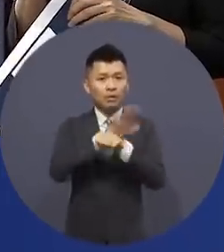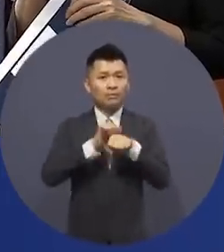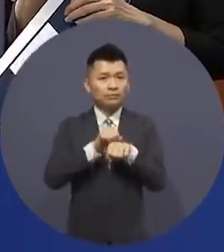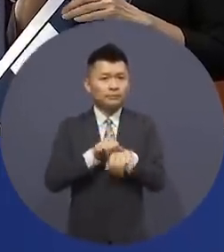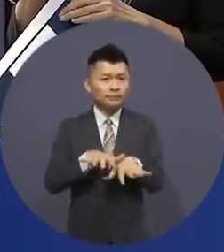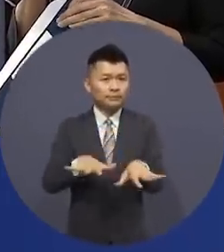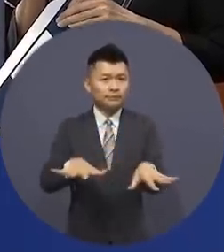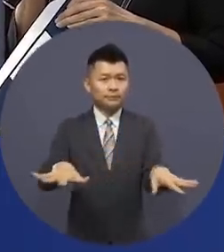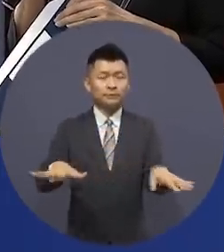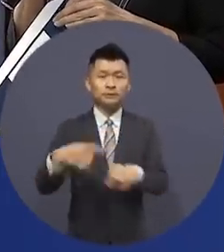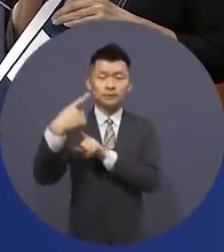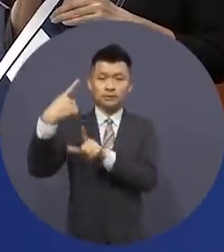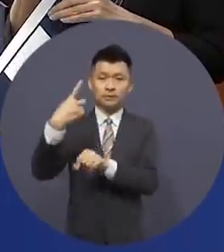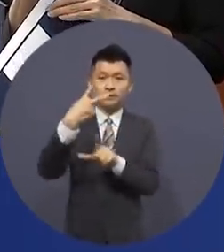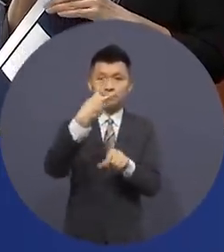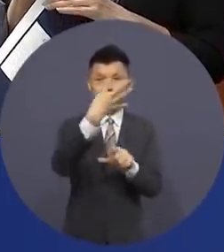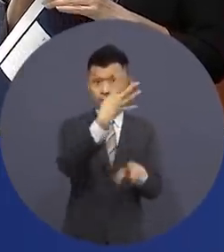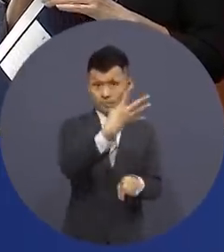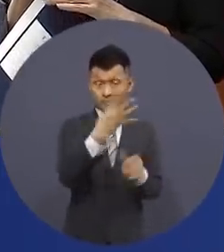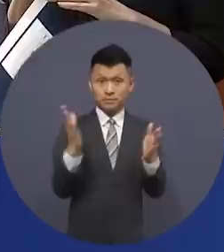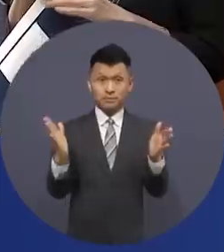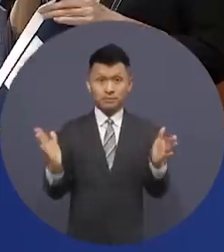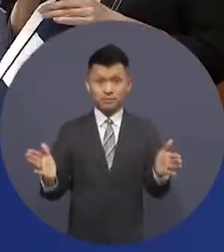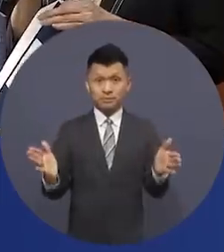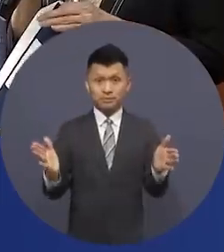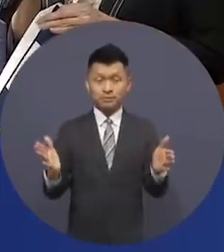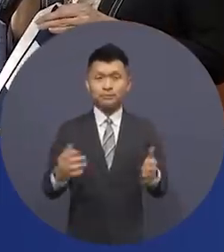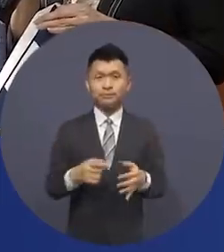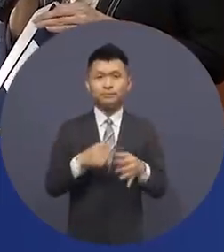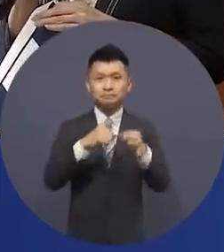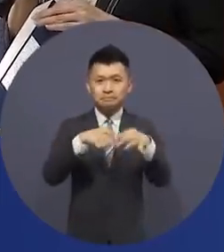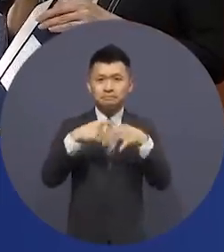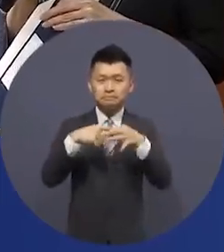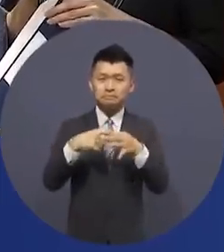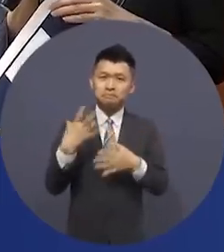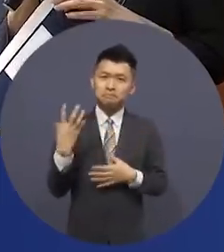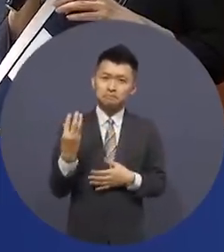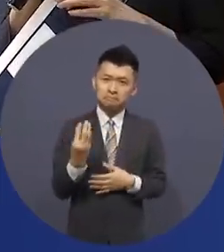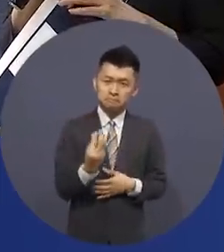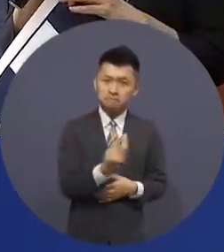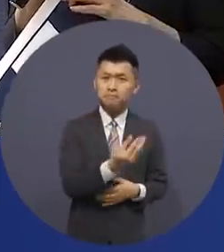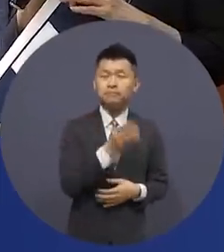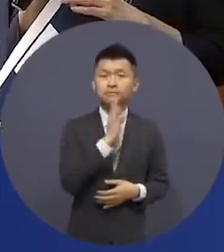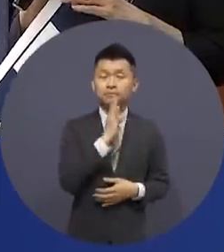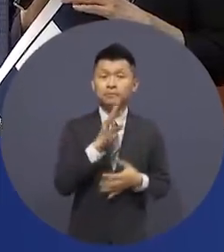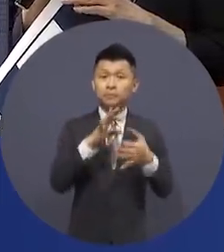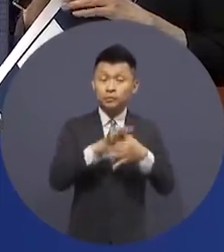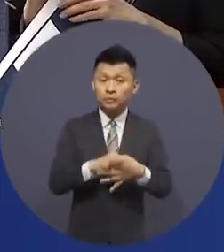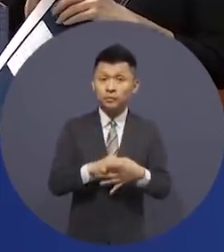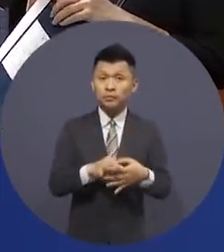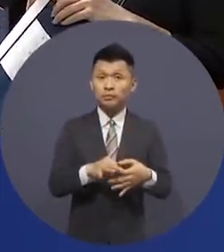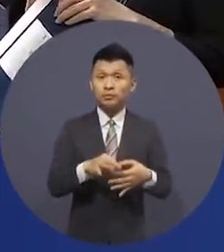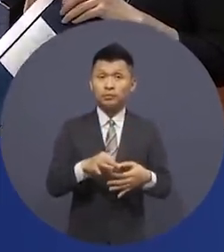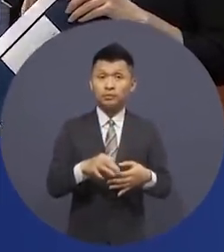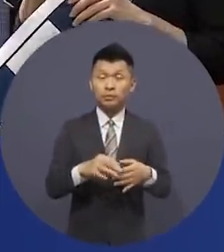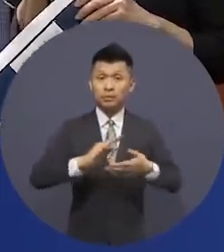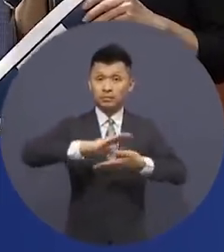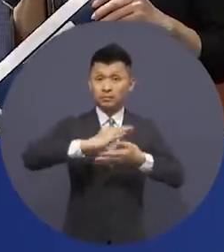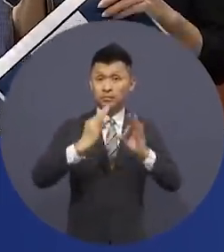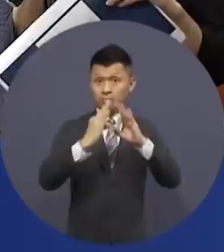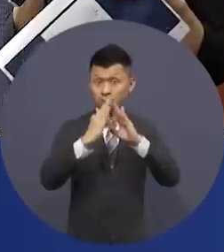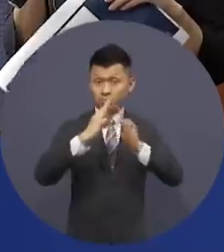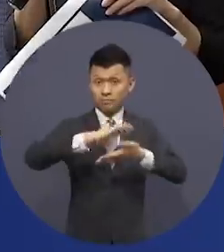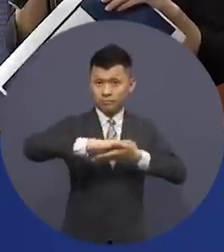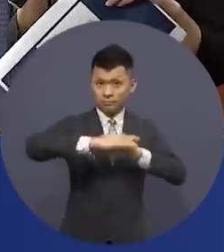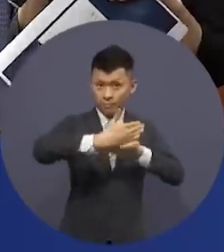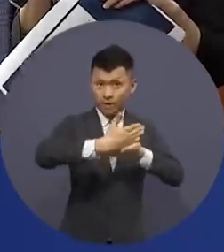指1月到4月的收入的状况，所以必须要大家从拿到的这个存折能够证